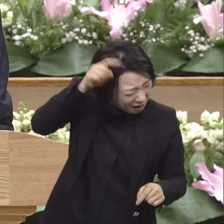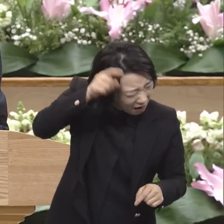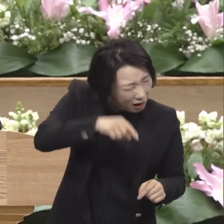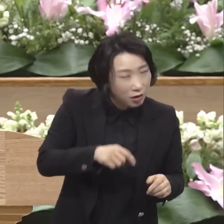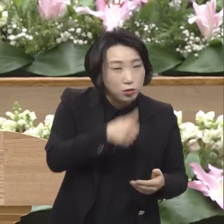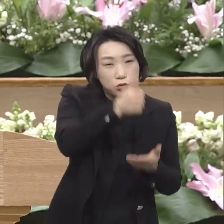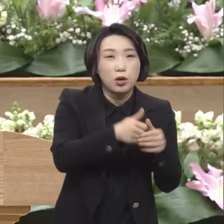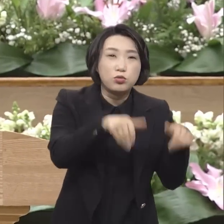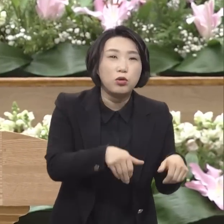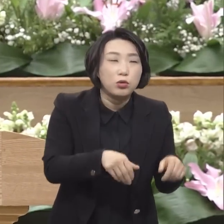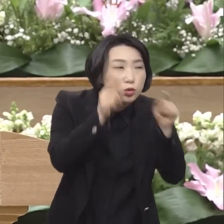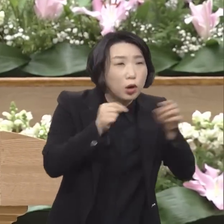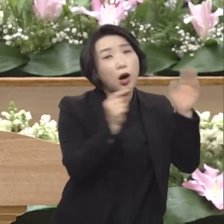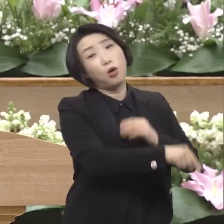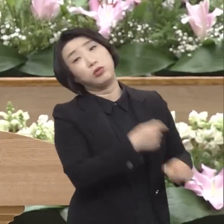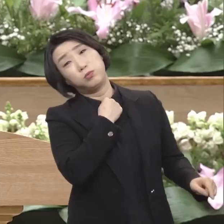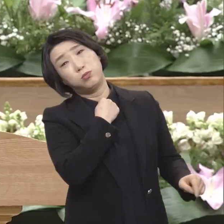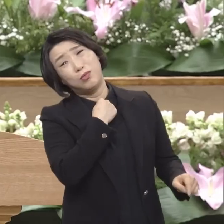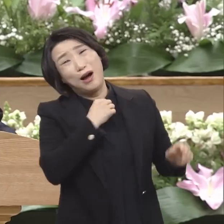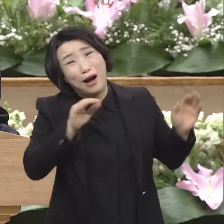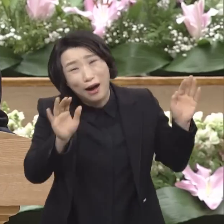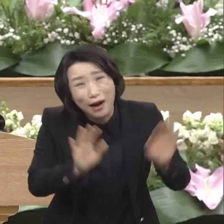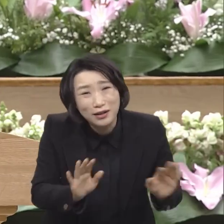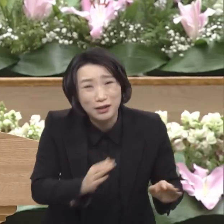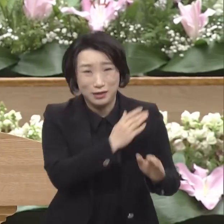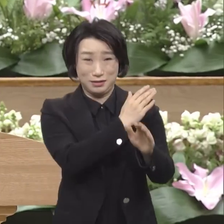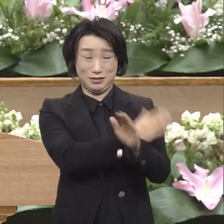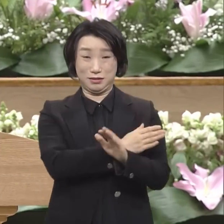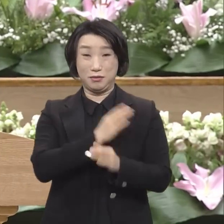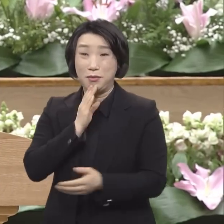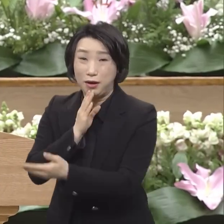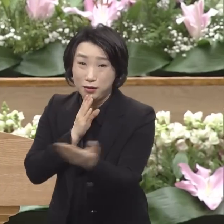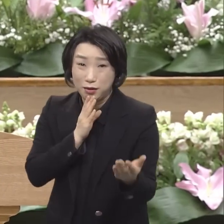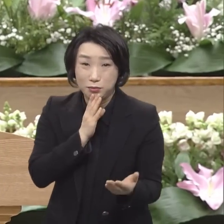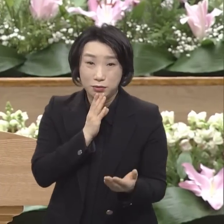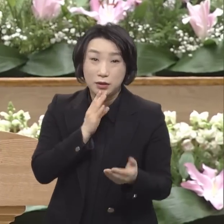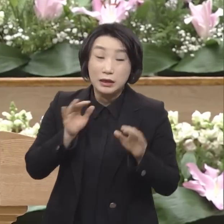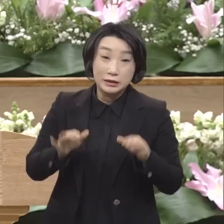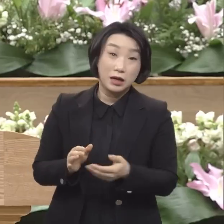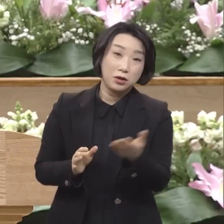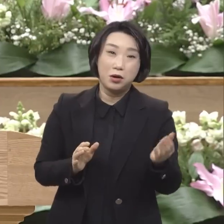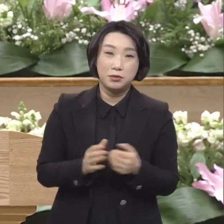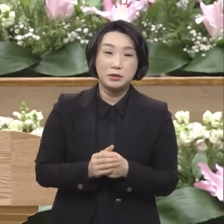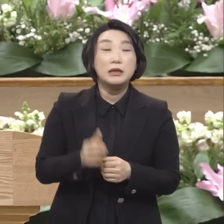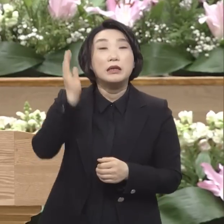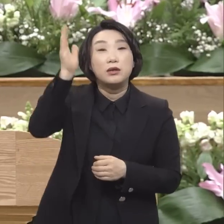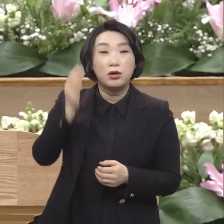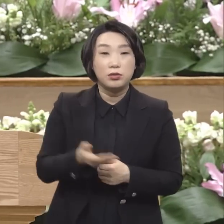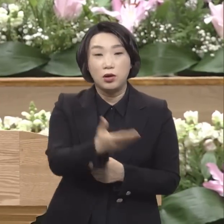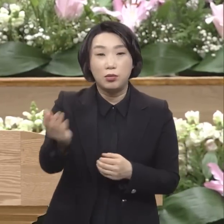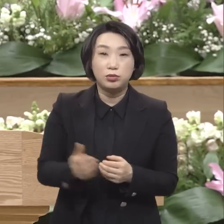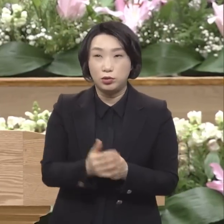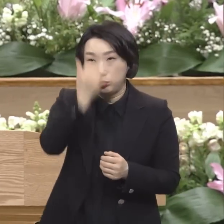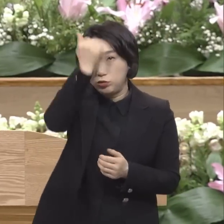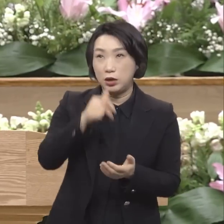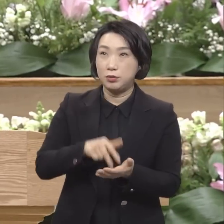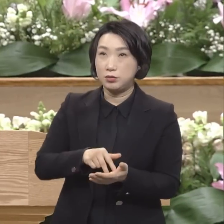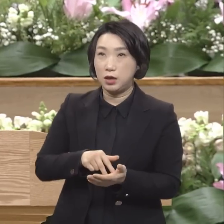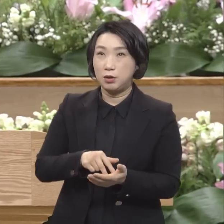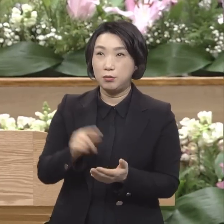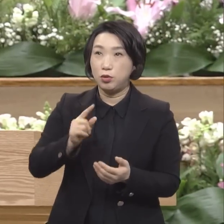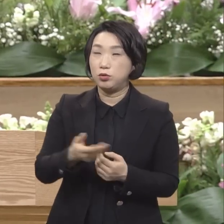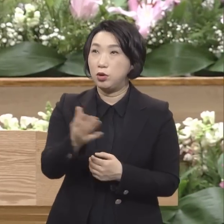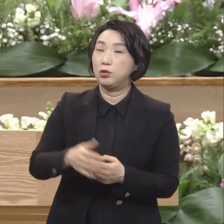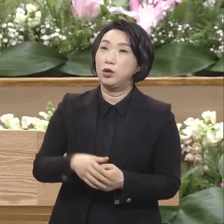말이요. 절대 아니라 이 말이요. 근데 여러분 이런 소리를 윤리적인 소리,